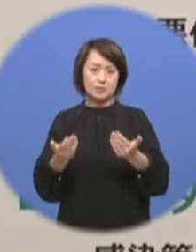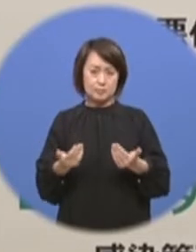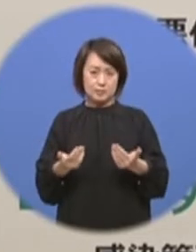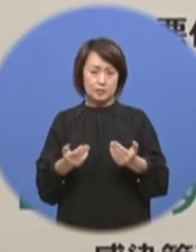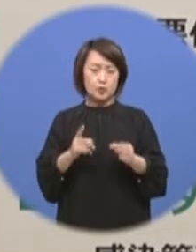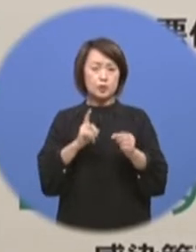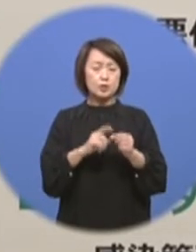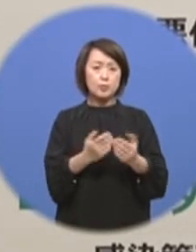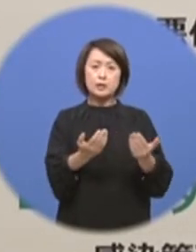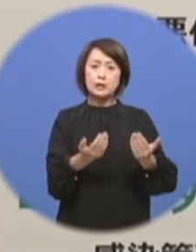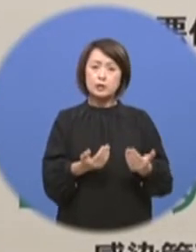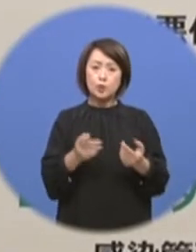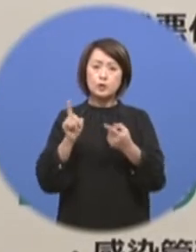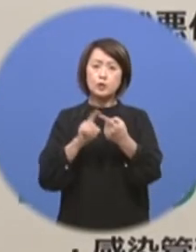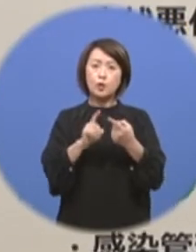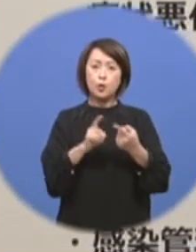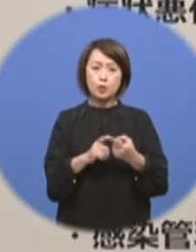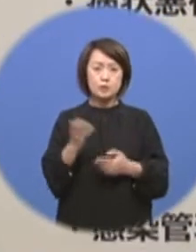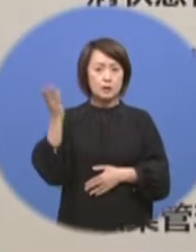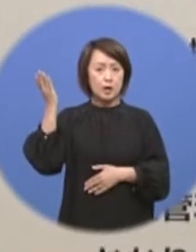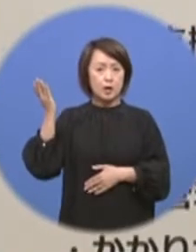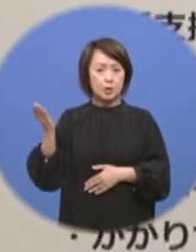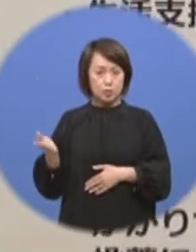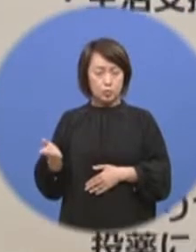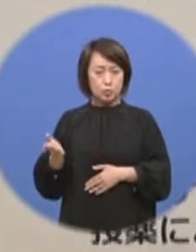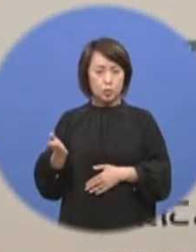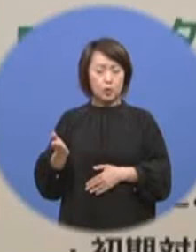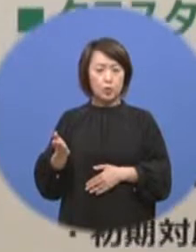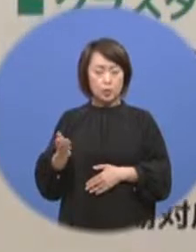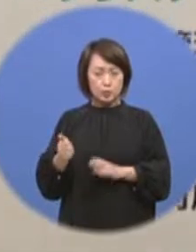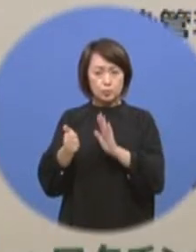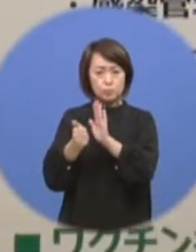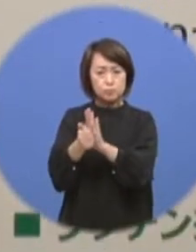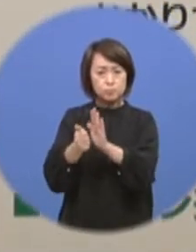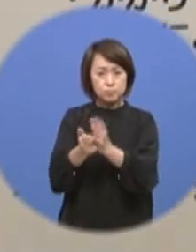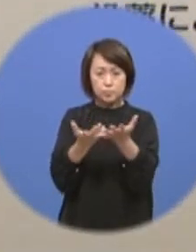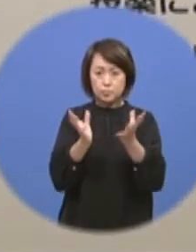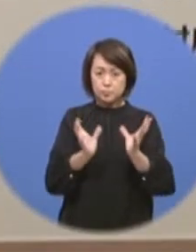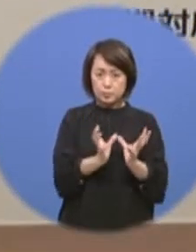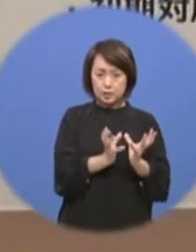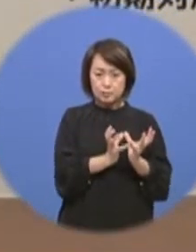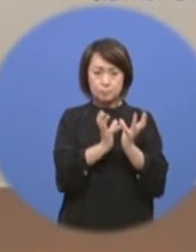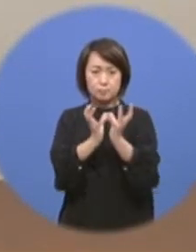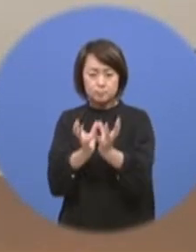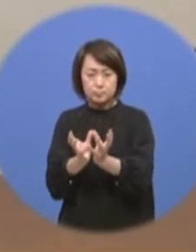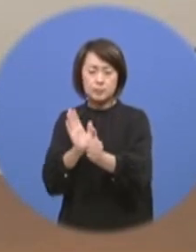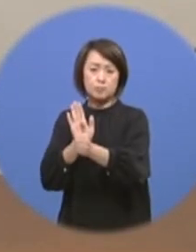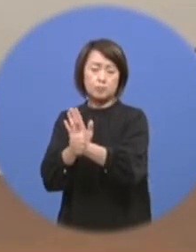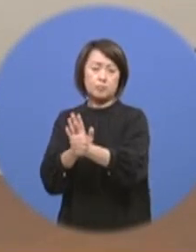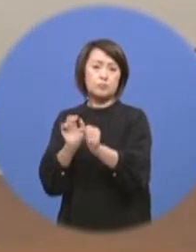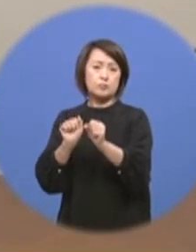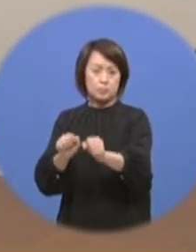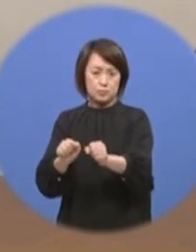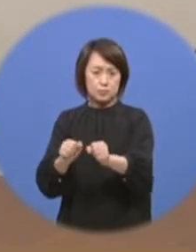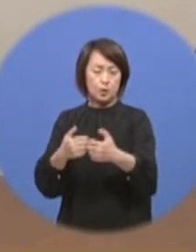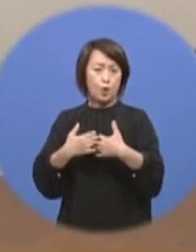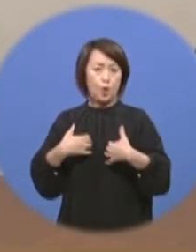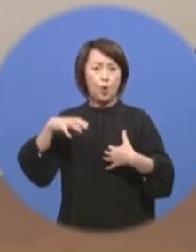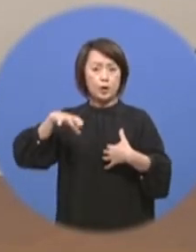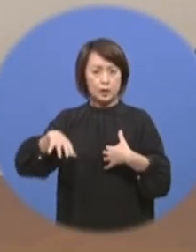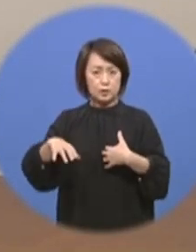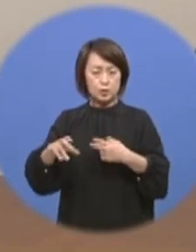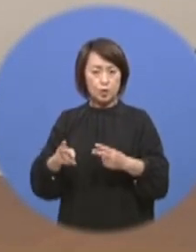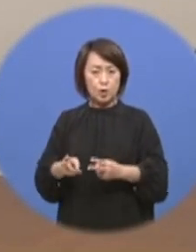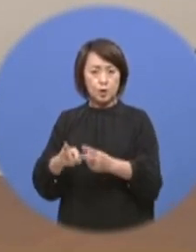必要に応じてこのように応援が出ていくということになっていてそれで保険書の専門